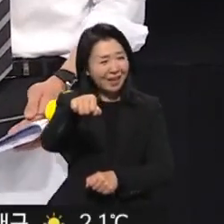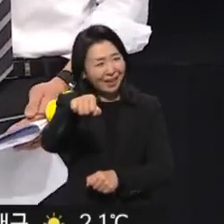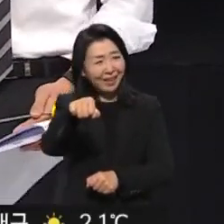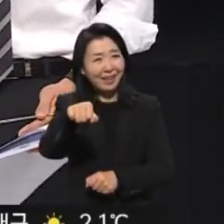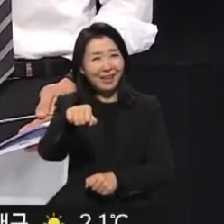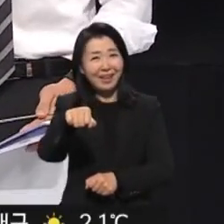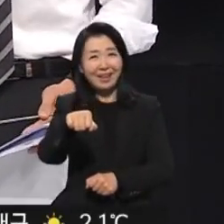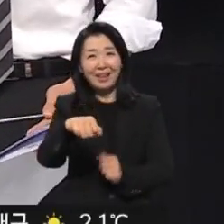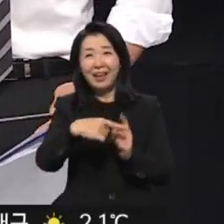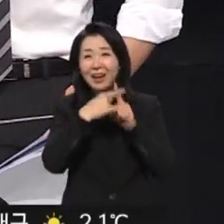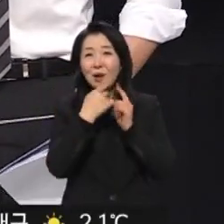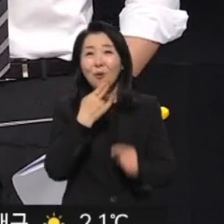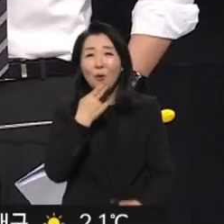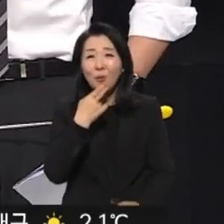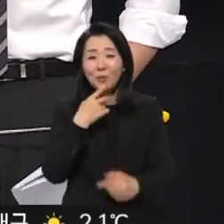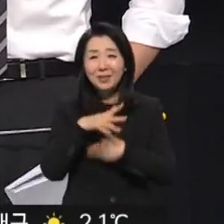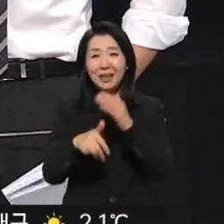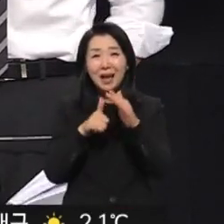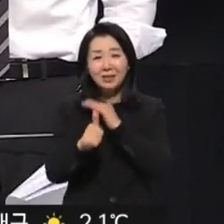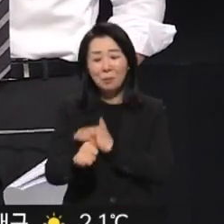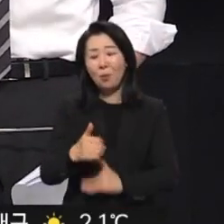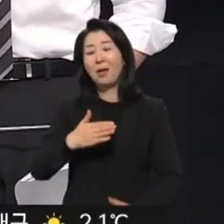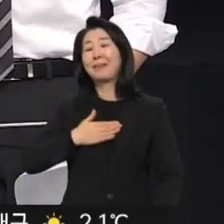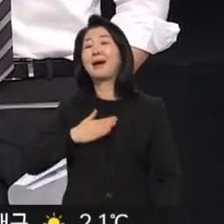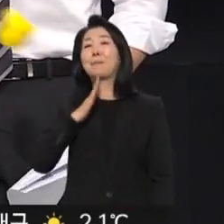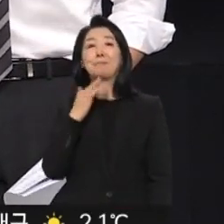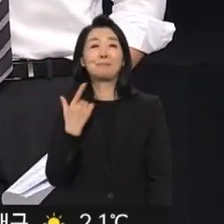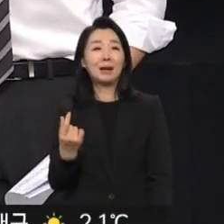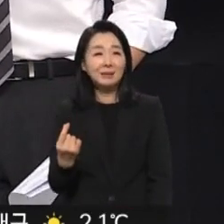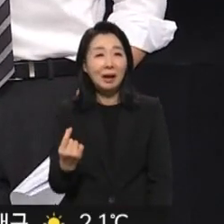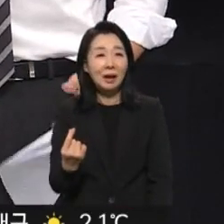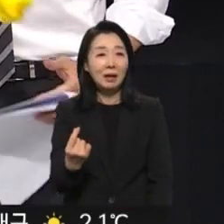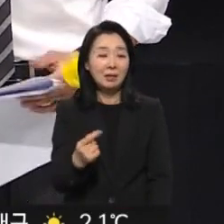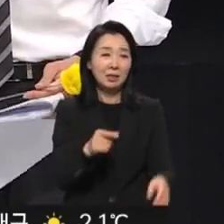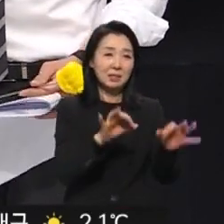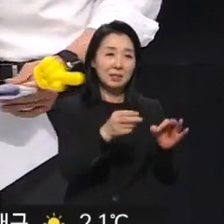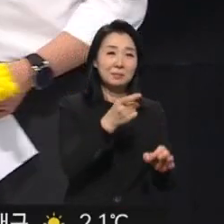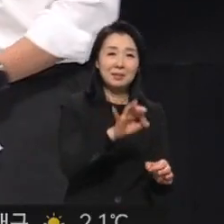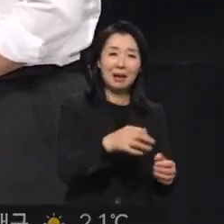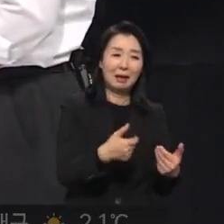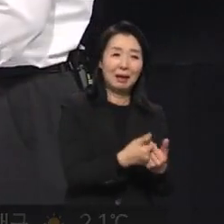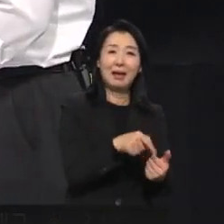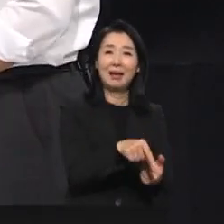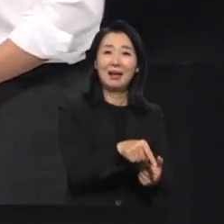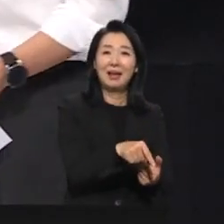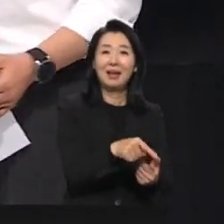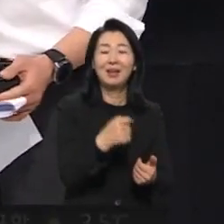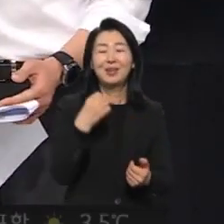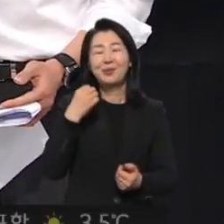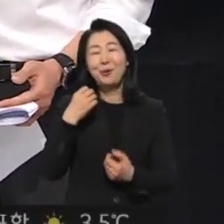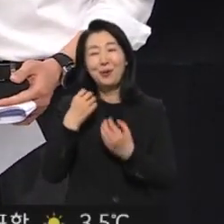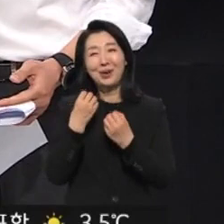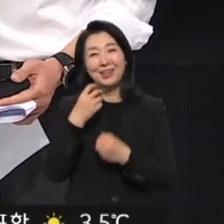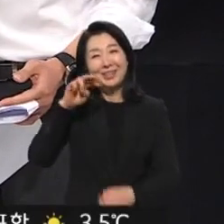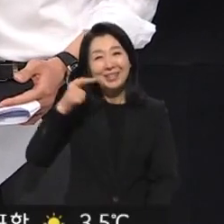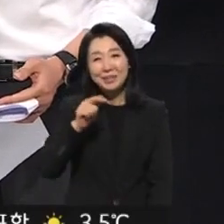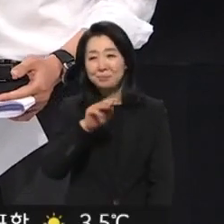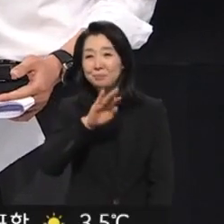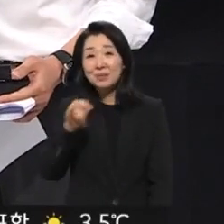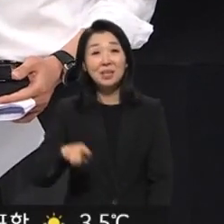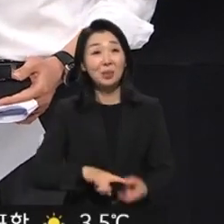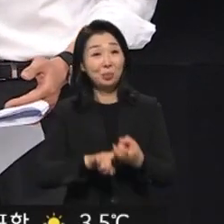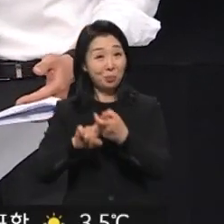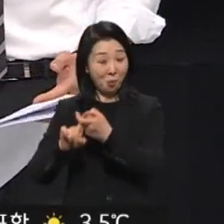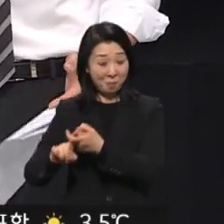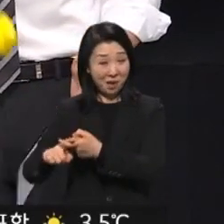이 자신이 당대표가 되는 게 맞다는 생각인데요. 이 김장 연대에 맞서서 신비 동맹이 결성이 된